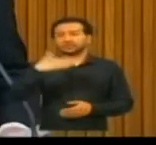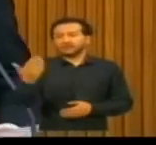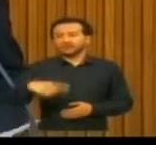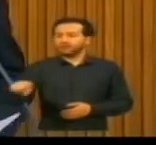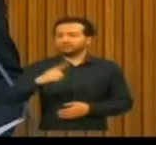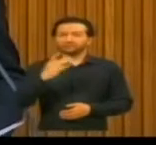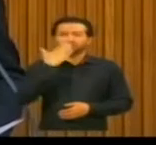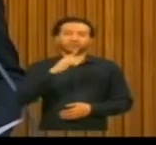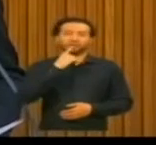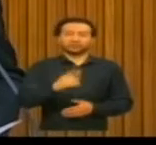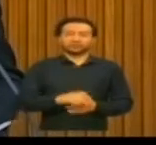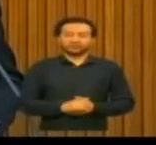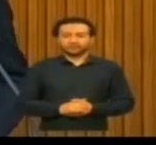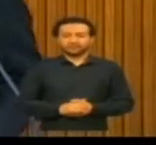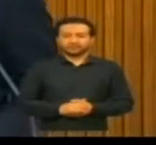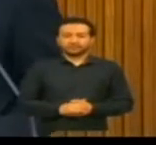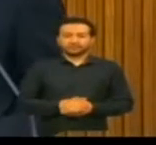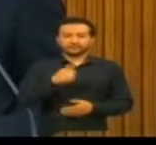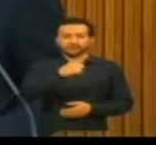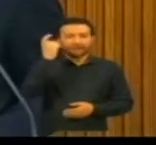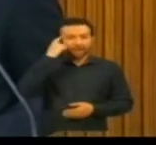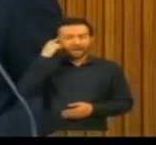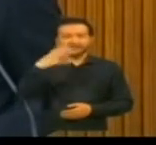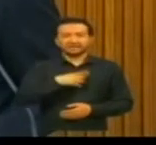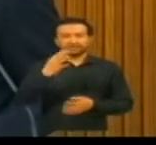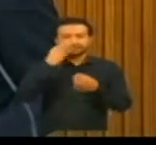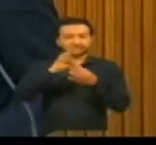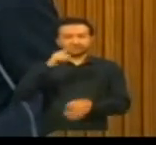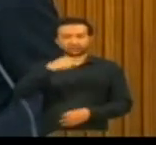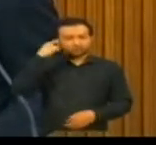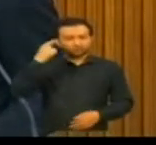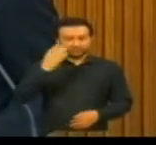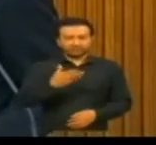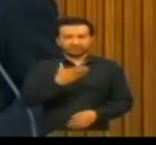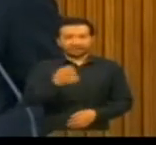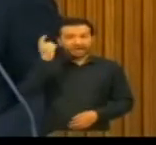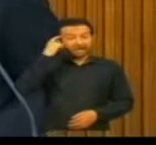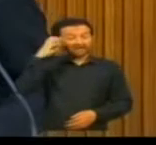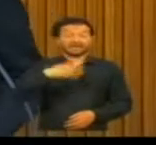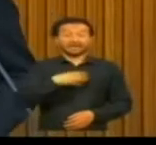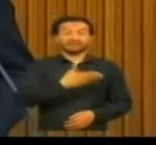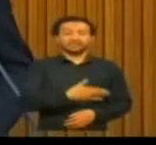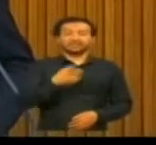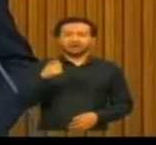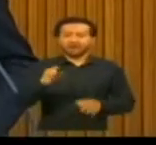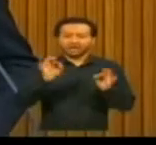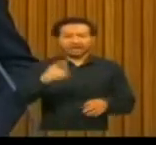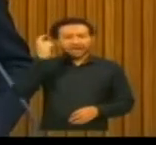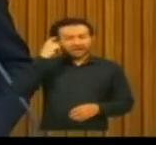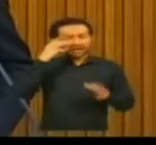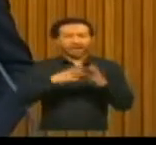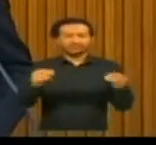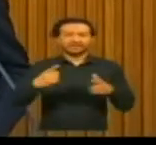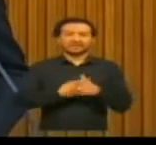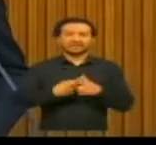Diğerlerinde bir şey yok diyor. Ya akıl sahibi birisi bunu düşünebilir mi? Akıl sahibi. Ancak aklını kiraya